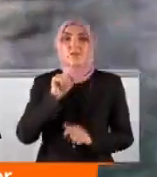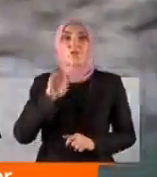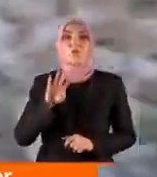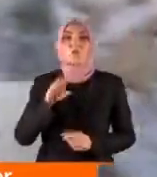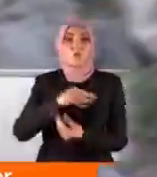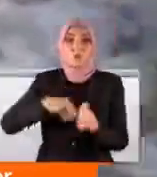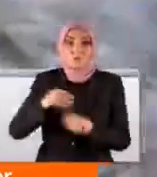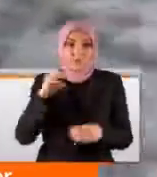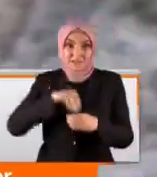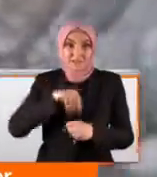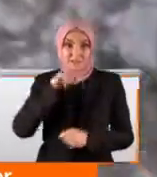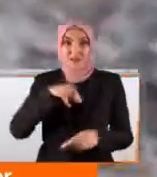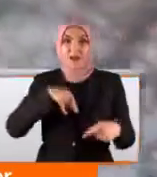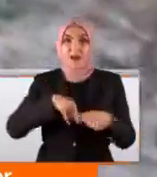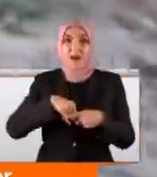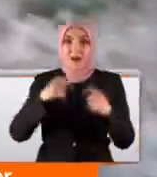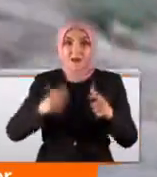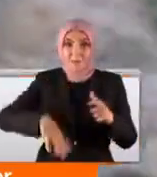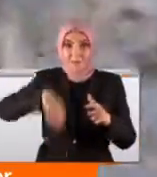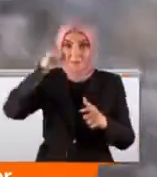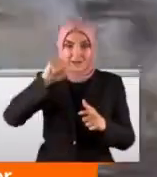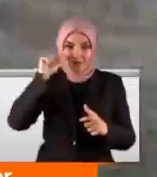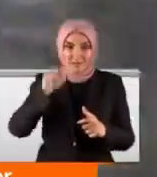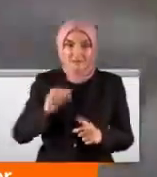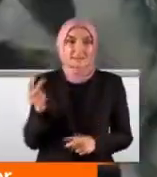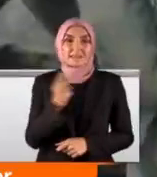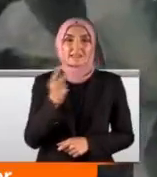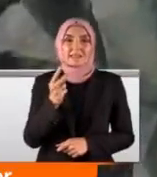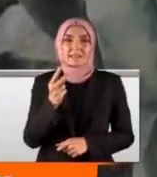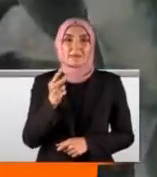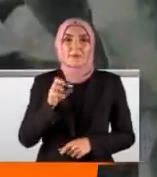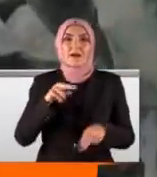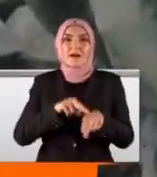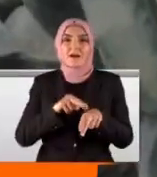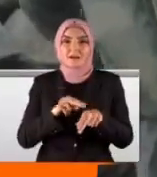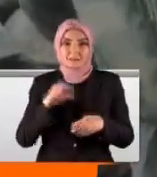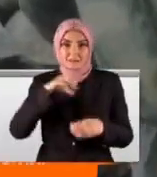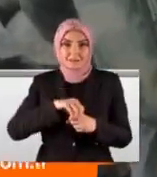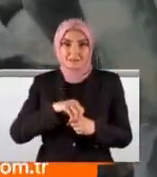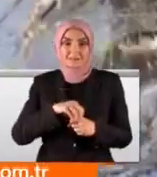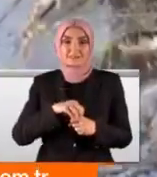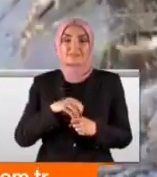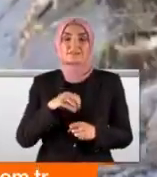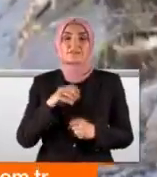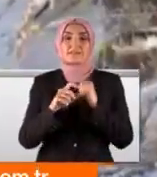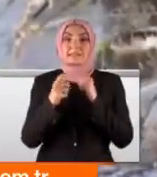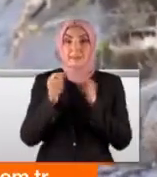Hakkari Merkez Kavaklı kırsalında 2 bölücü terör örgütü mensubu silahlarıyla birlikte etkisiz hale